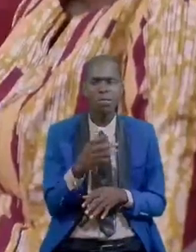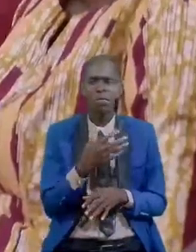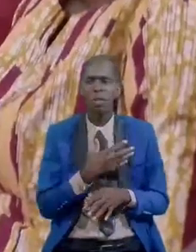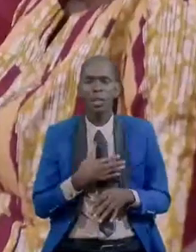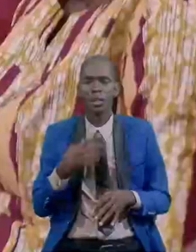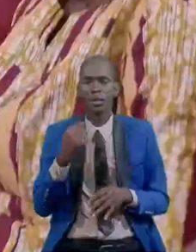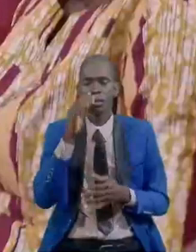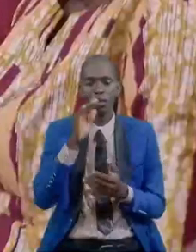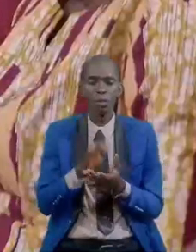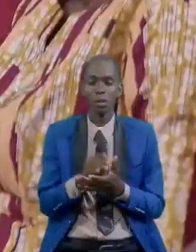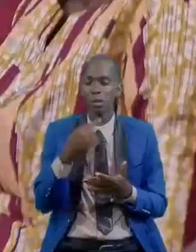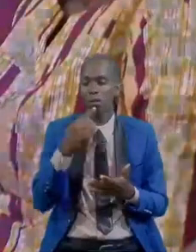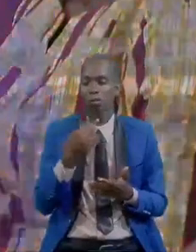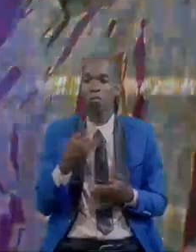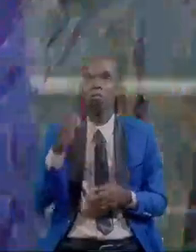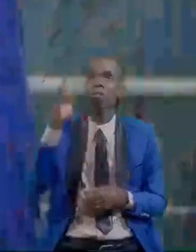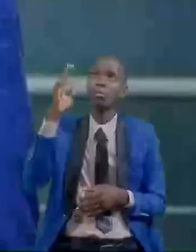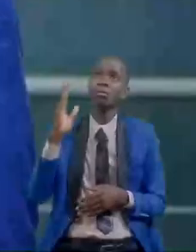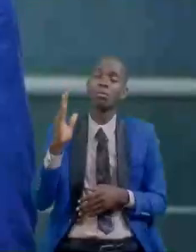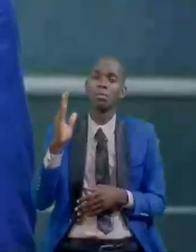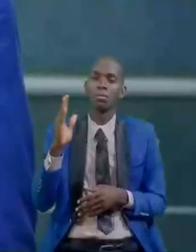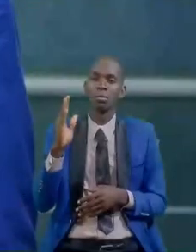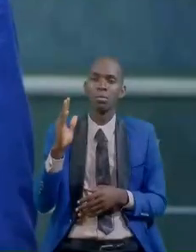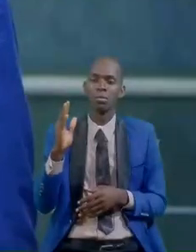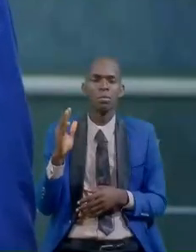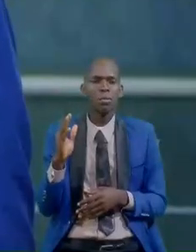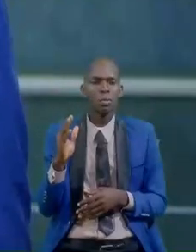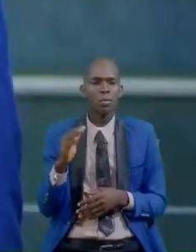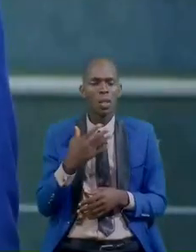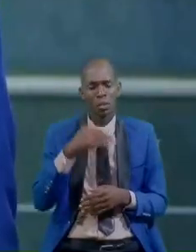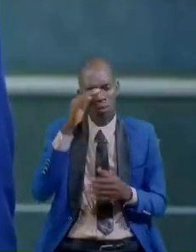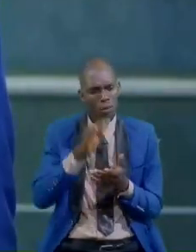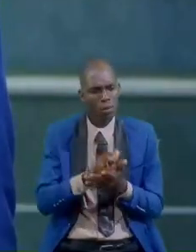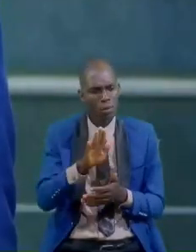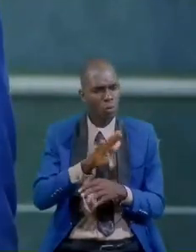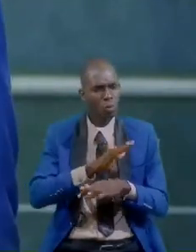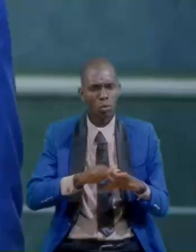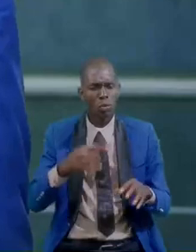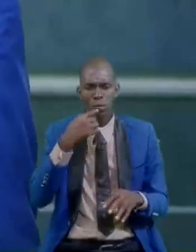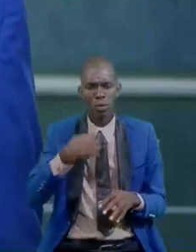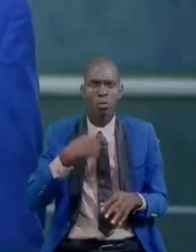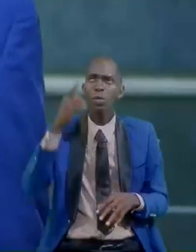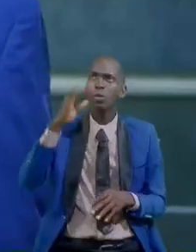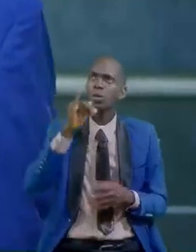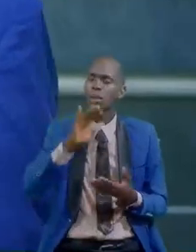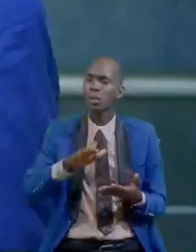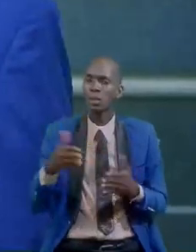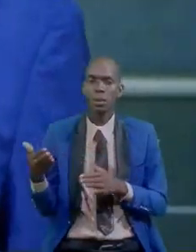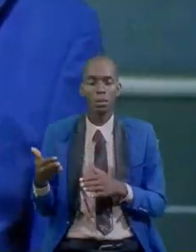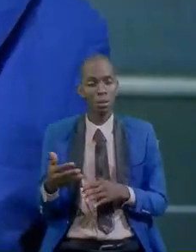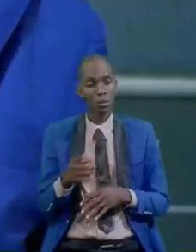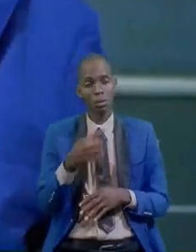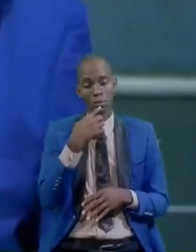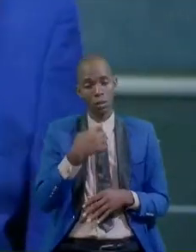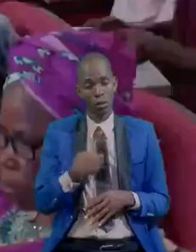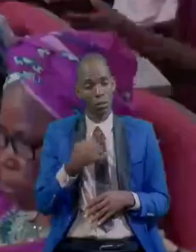Et la femme a dit, Dieu, il s'est levé. Il dit, ne dis plus jamais ça, comment Dieu peut mourir? Si Dieu n'est pas